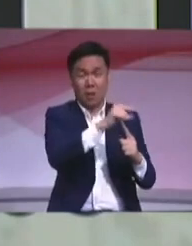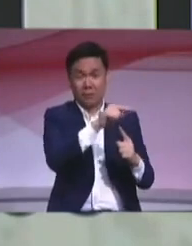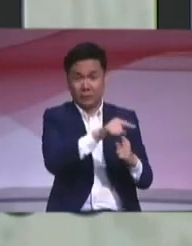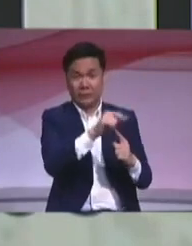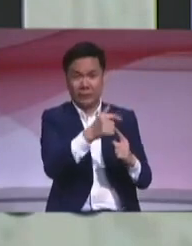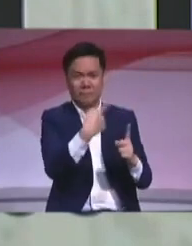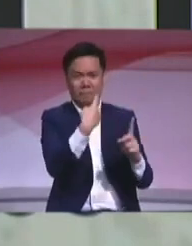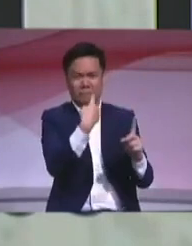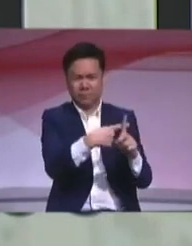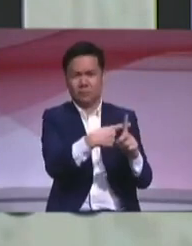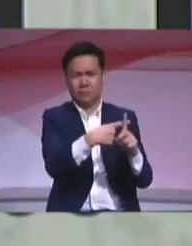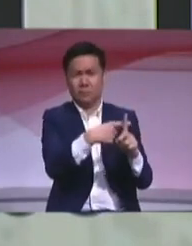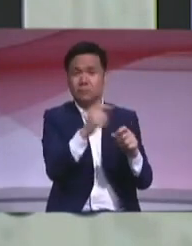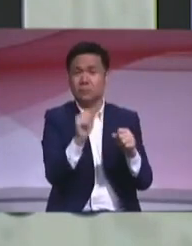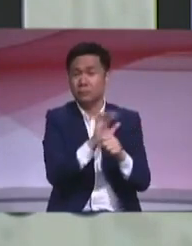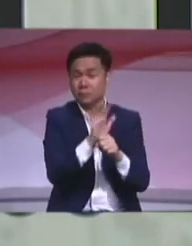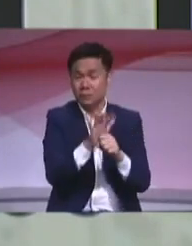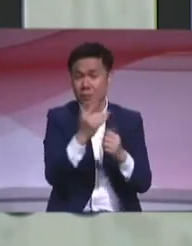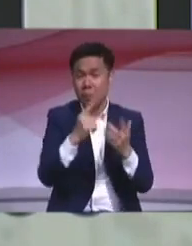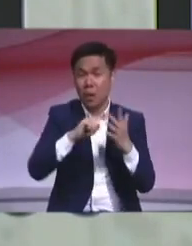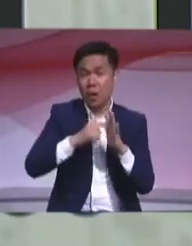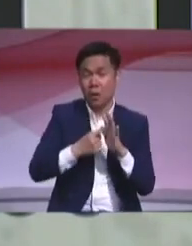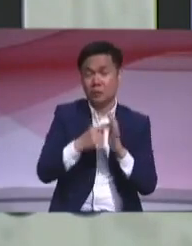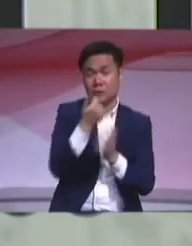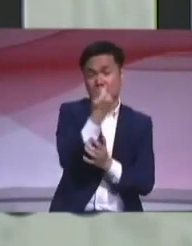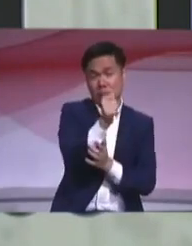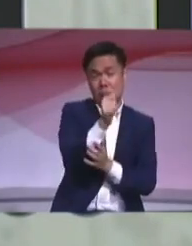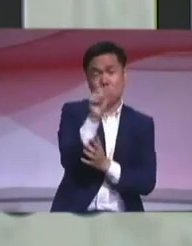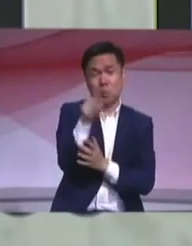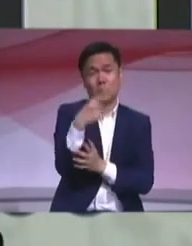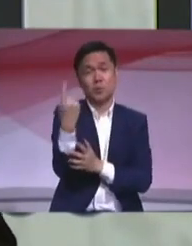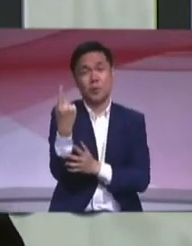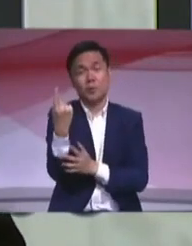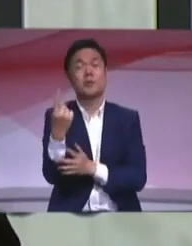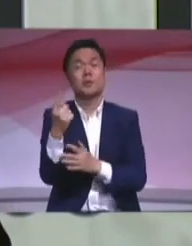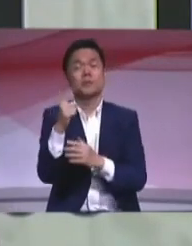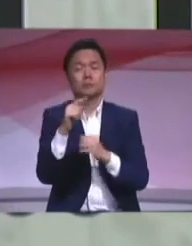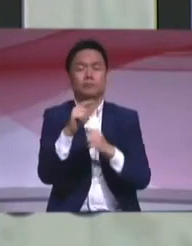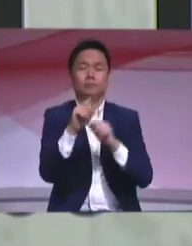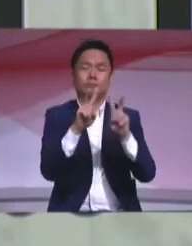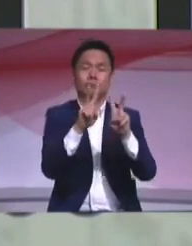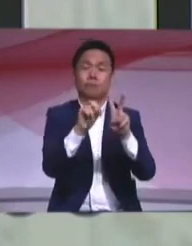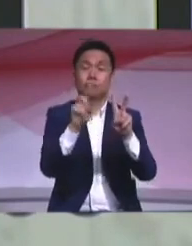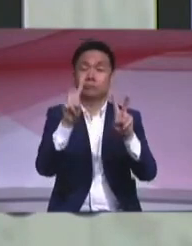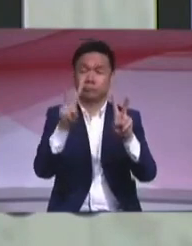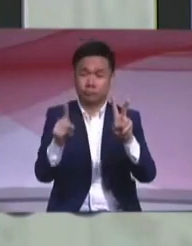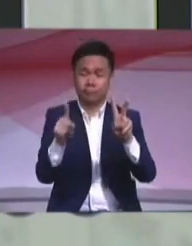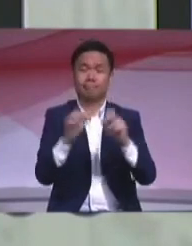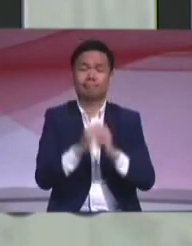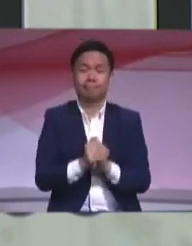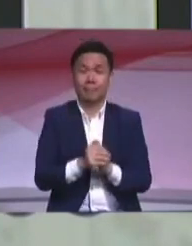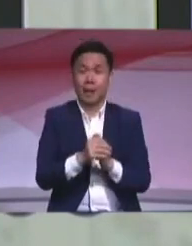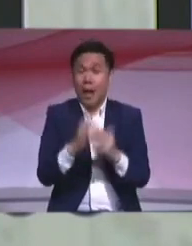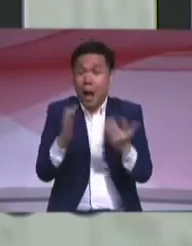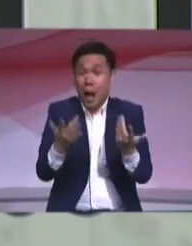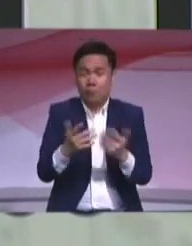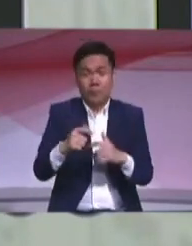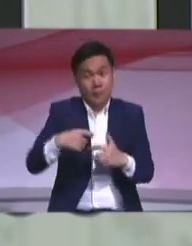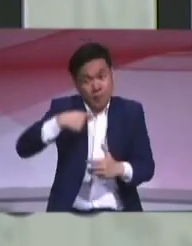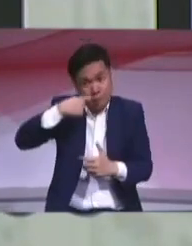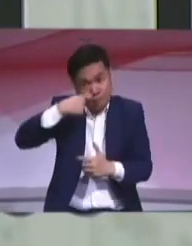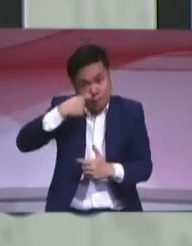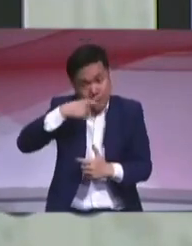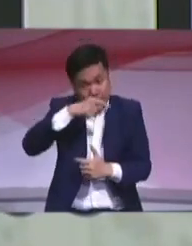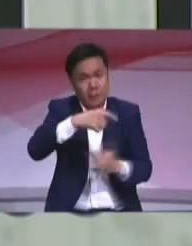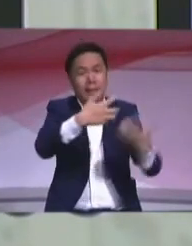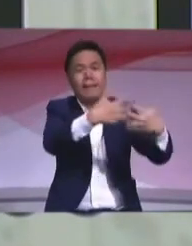dilaporkan positif COVID-19 bermula pada 10 Januari 2021. Hasil saringan bersasar di